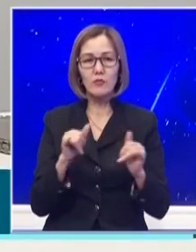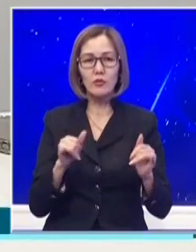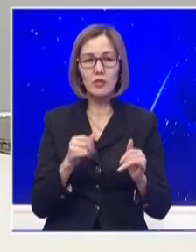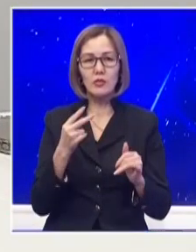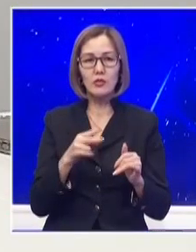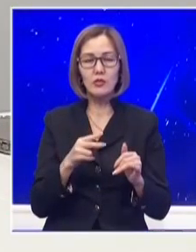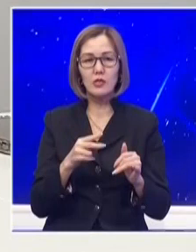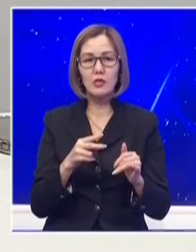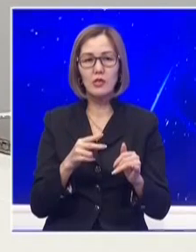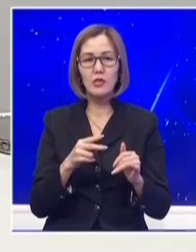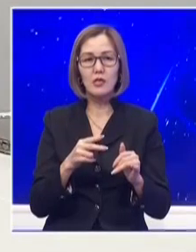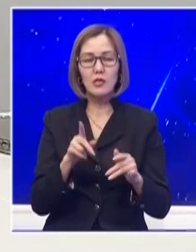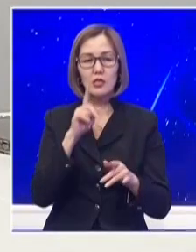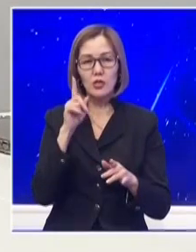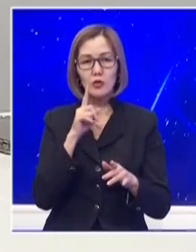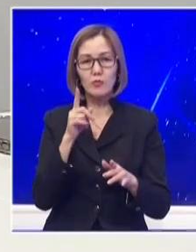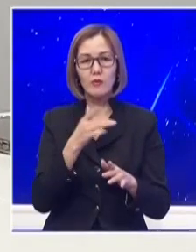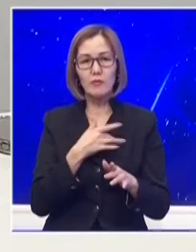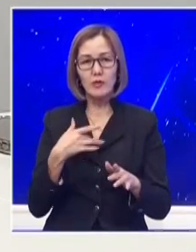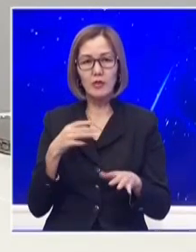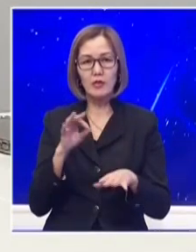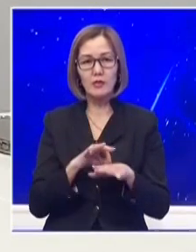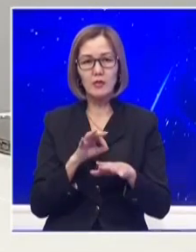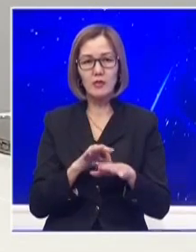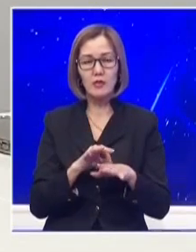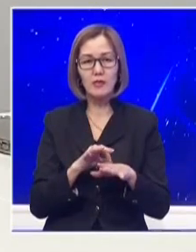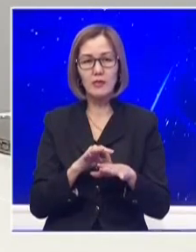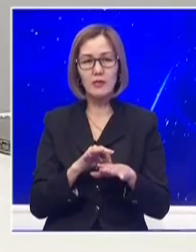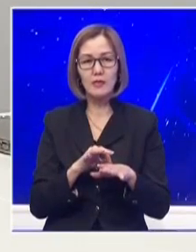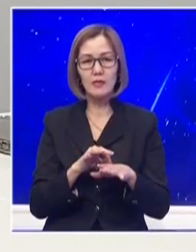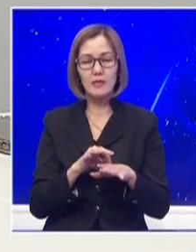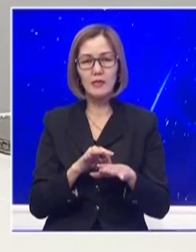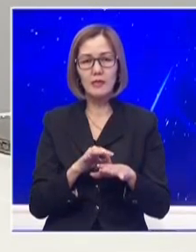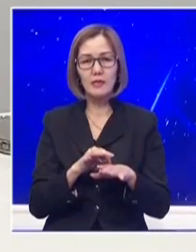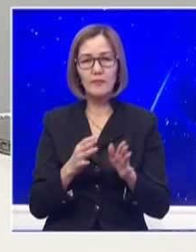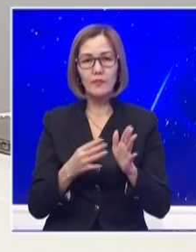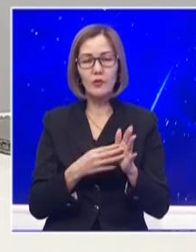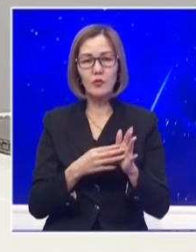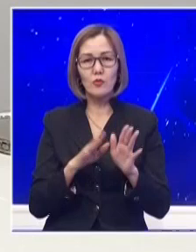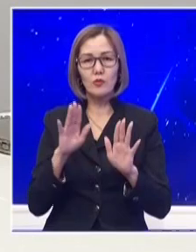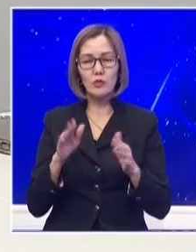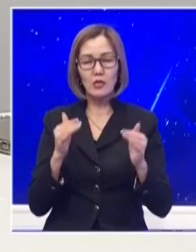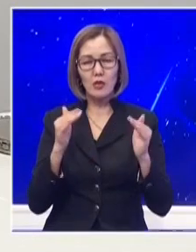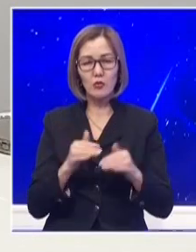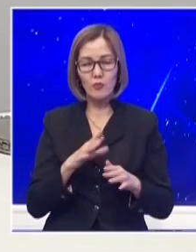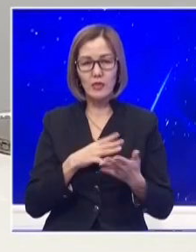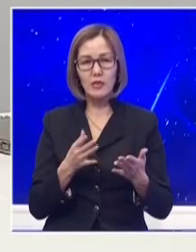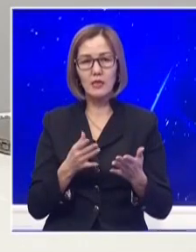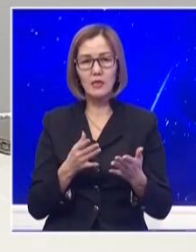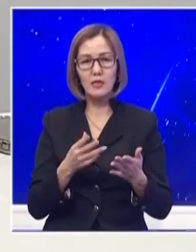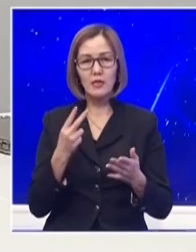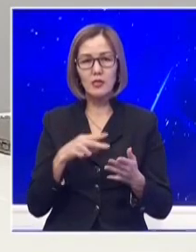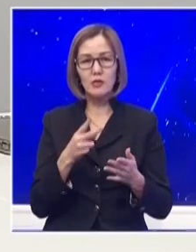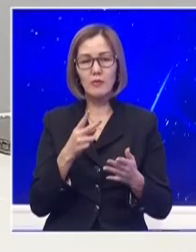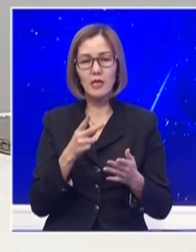29 жағдайға дейін және жасөспірімдер арасындағы сырқаттанушылық 9 жағдайға төмендеді, 13-ден